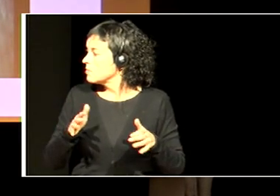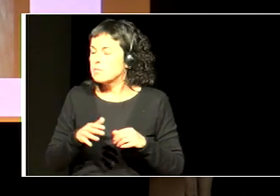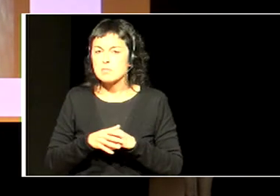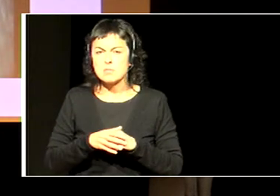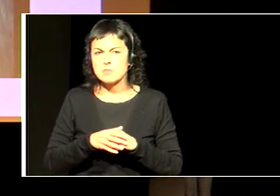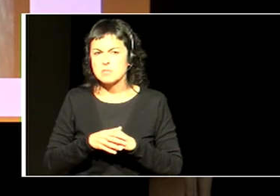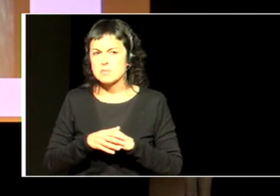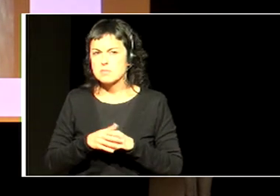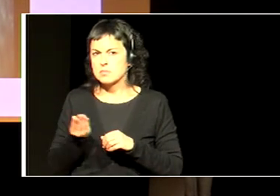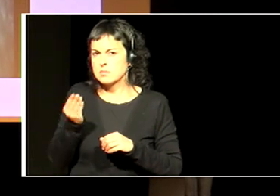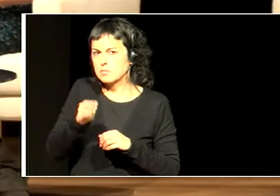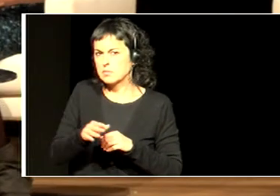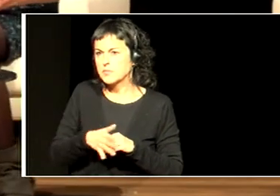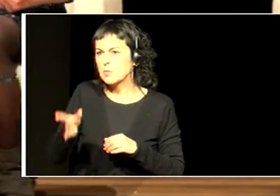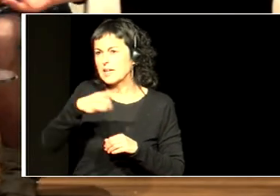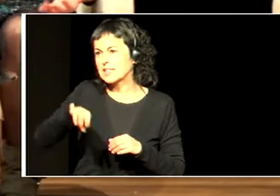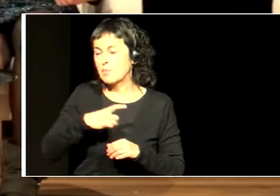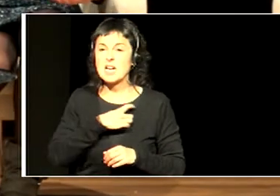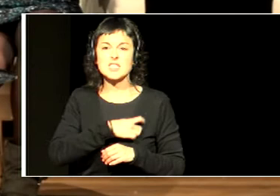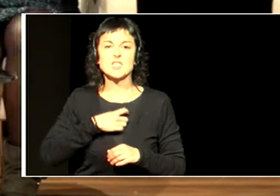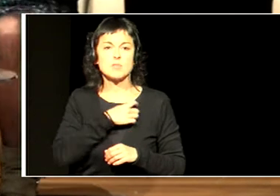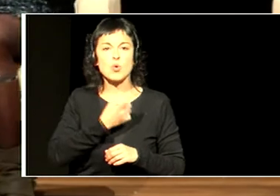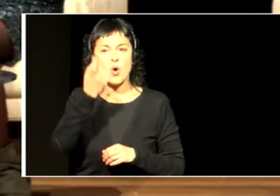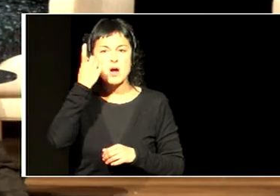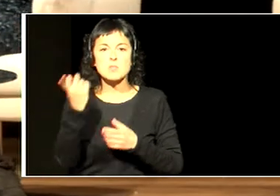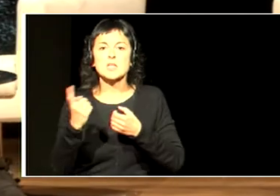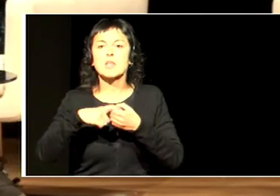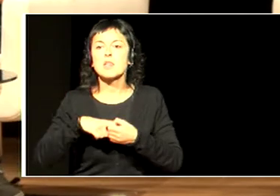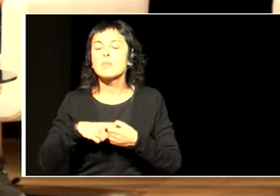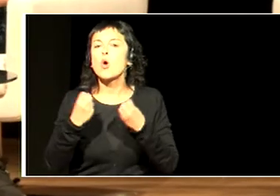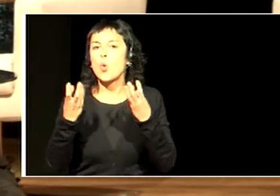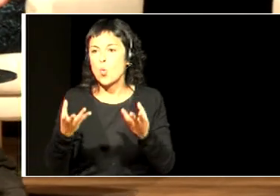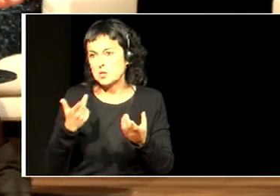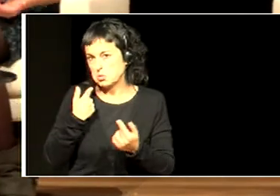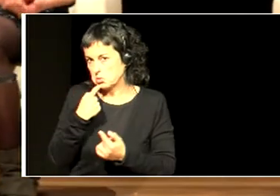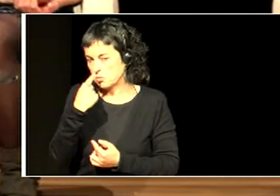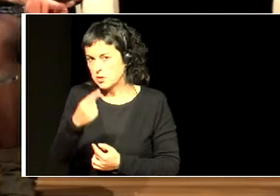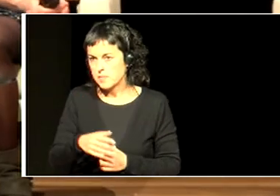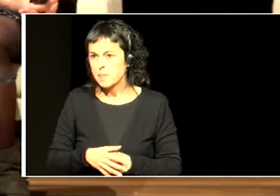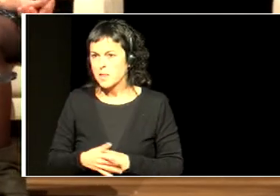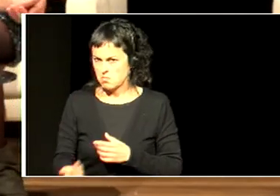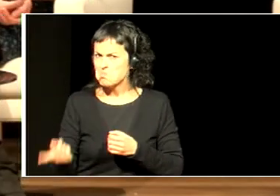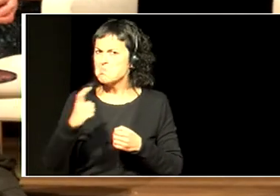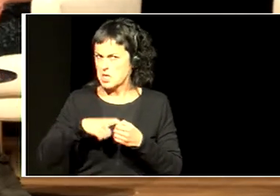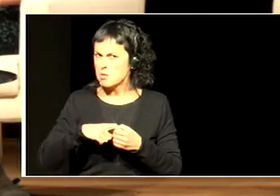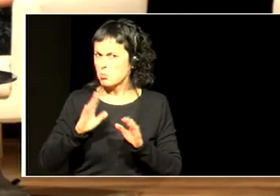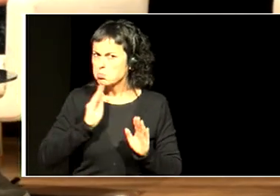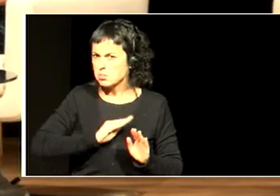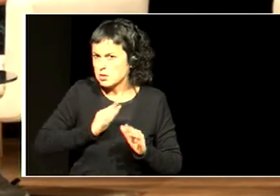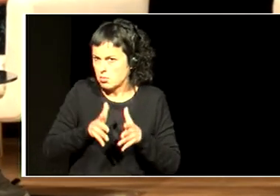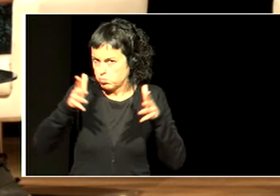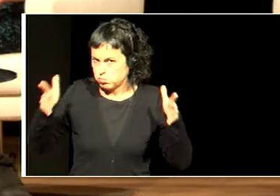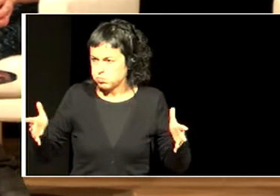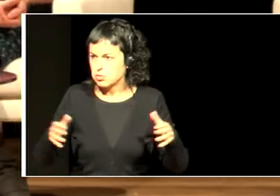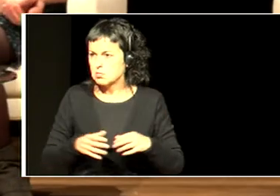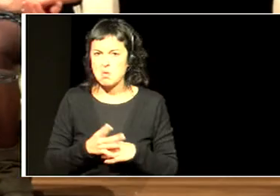apur bat batzordean zenbat ikasle eta hori, ba, zuek ere hartzeko neurria, ez? Parte hartze handia delako, nik uste dute bai batzorde batean